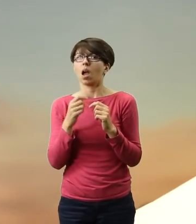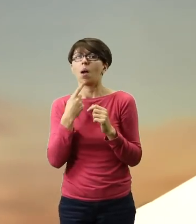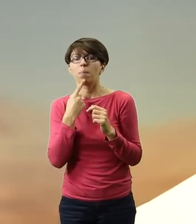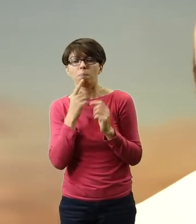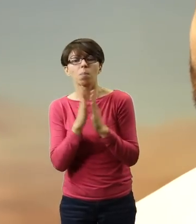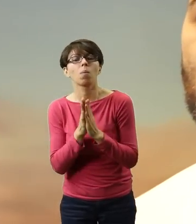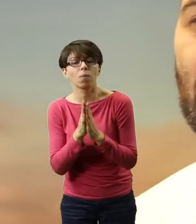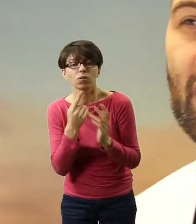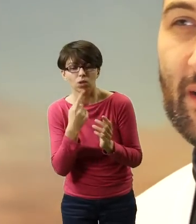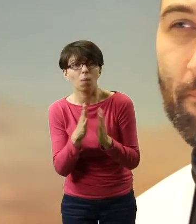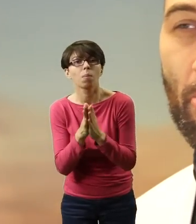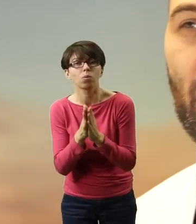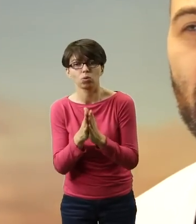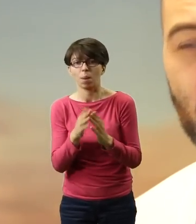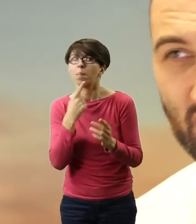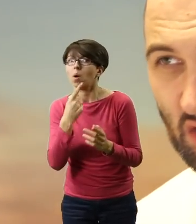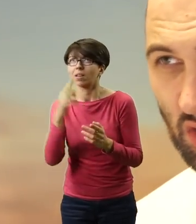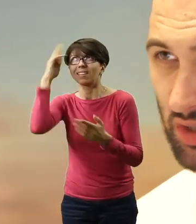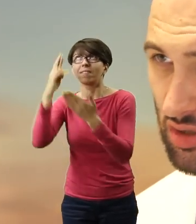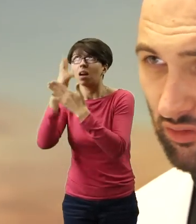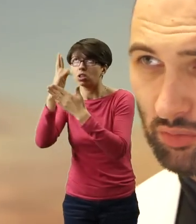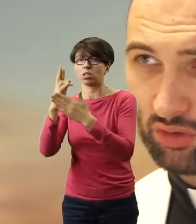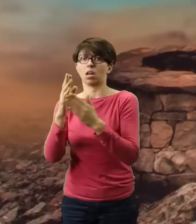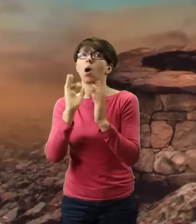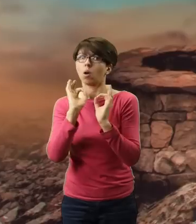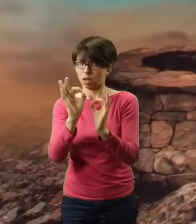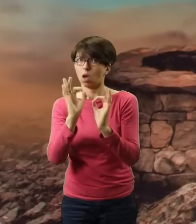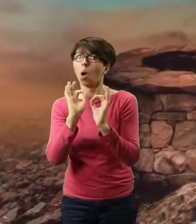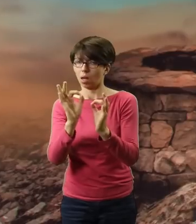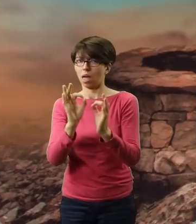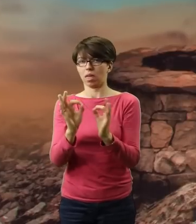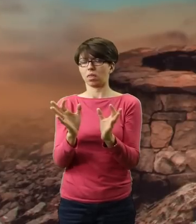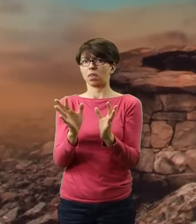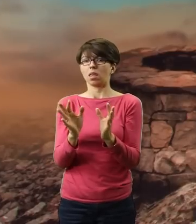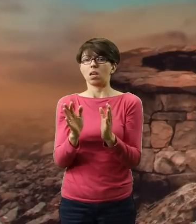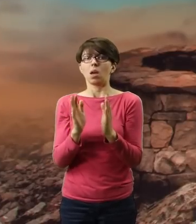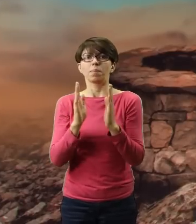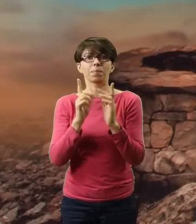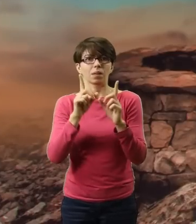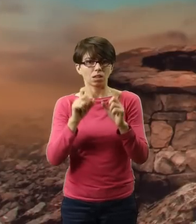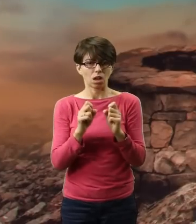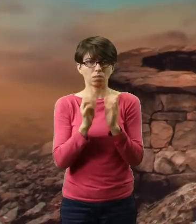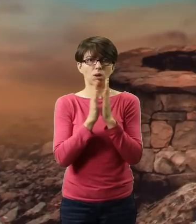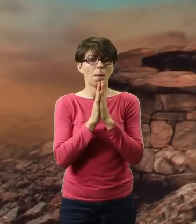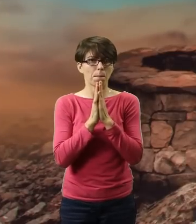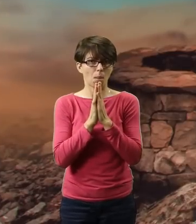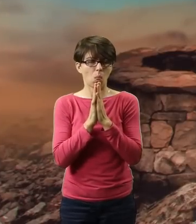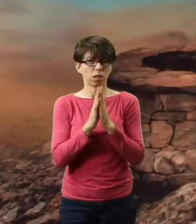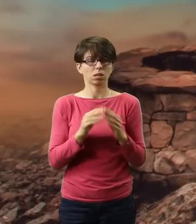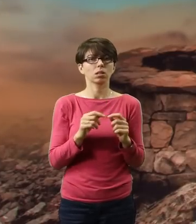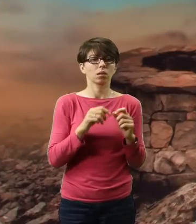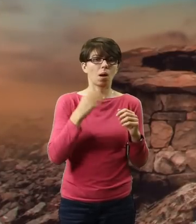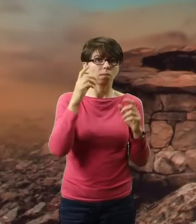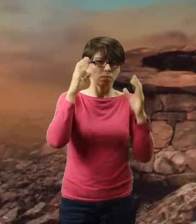z trudem ale wyznała wiarę i Kiedy zaczęliśmy się znowu modlić co ciekawe to jej wyznanie wiary było zupełnie zasłonięte